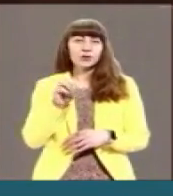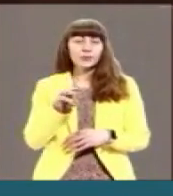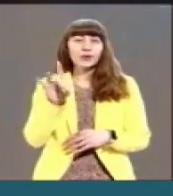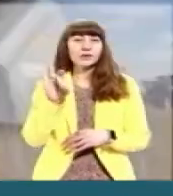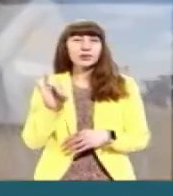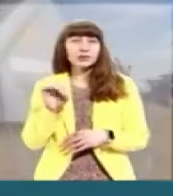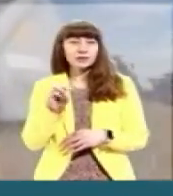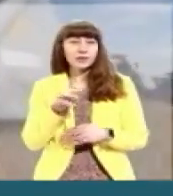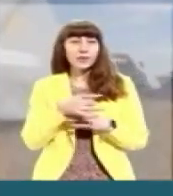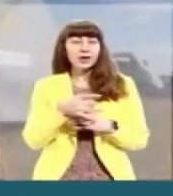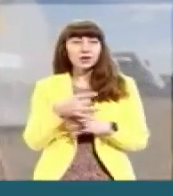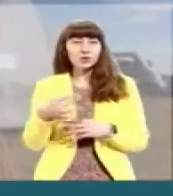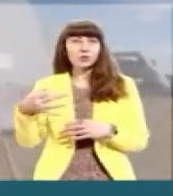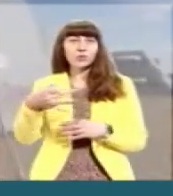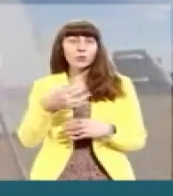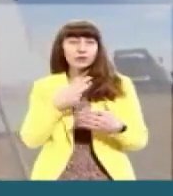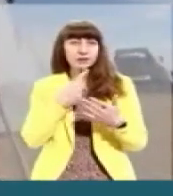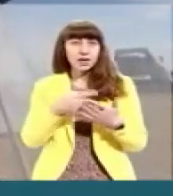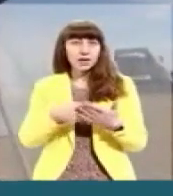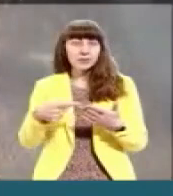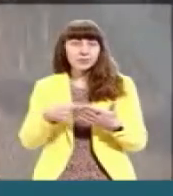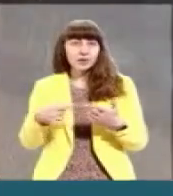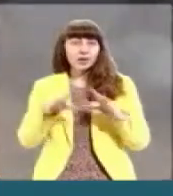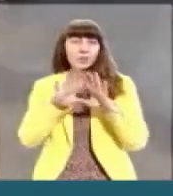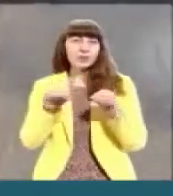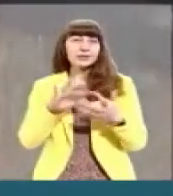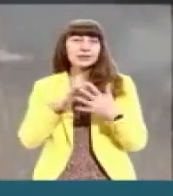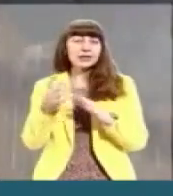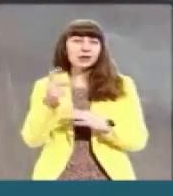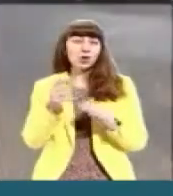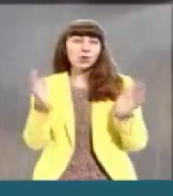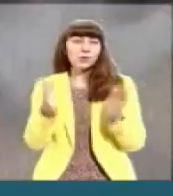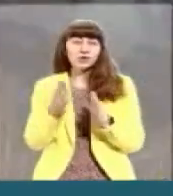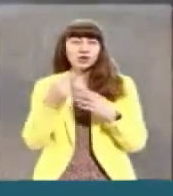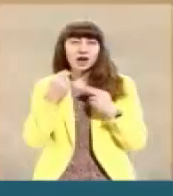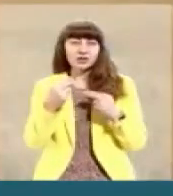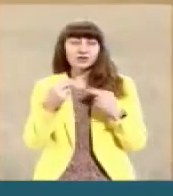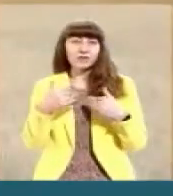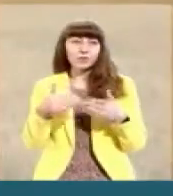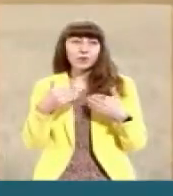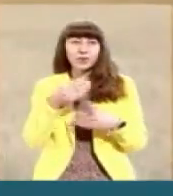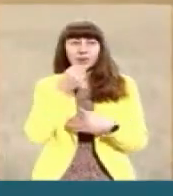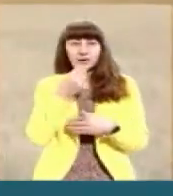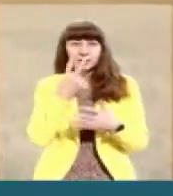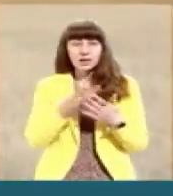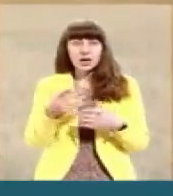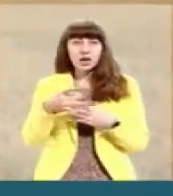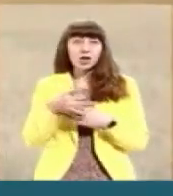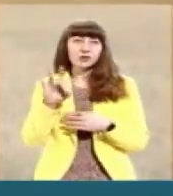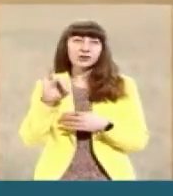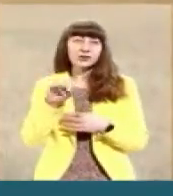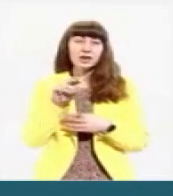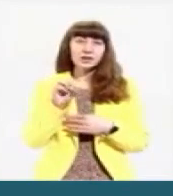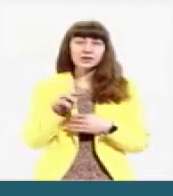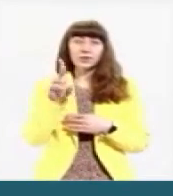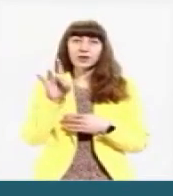Амангельдинском районах. Также в области отмечено снижение объемов сельскохозяйственного производства. Уменьшение количества выпускаемой продукции показали такие районы, как